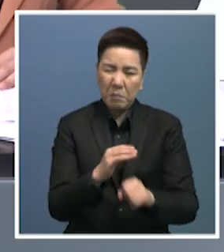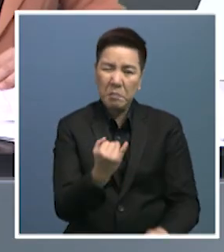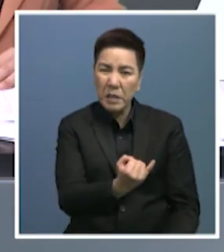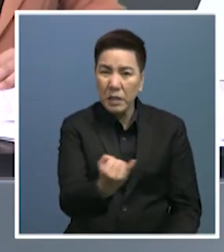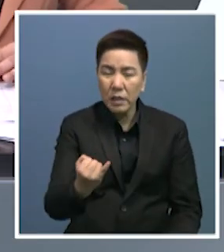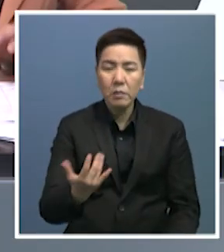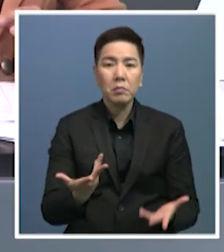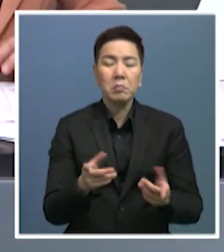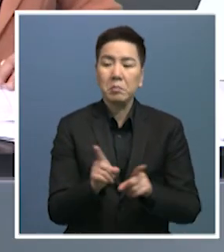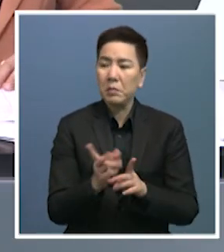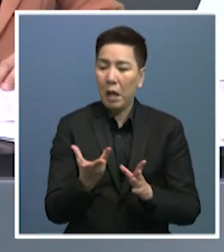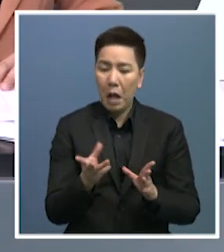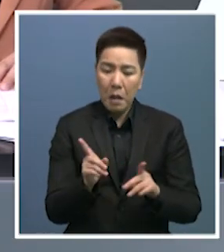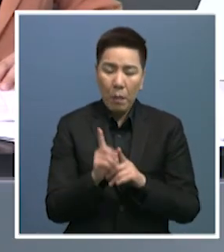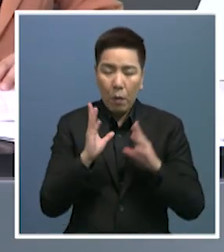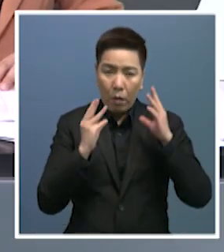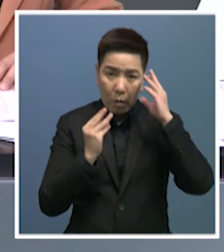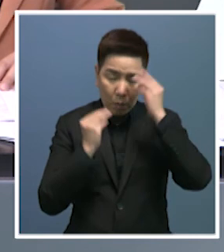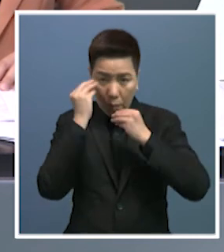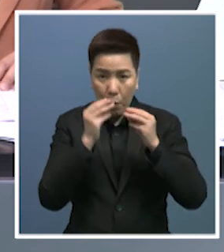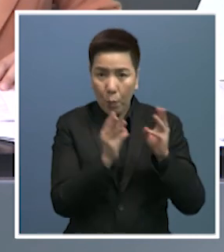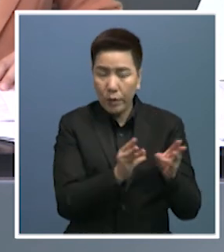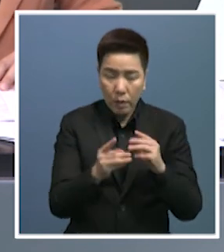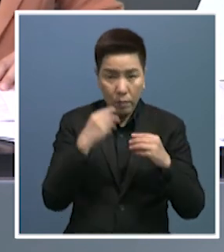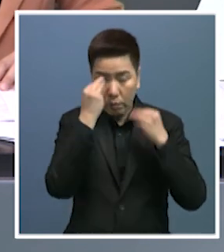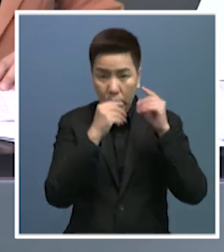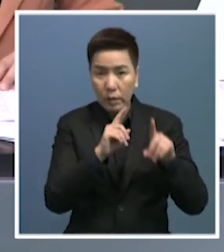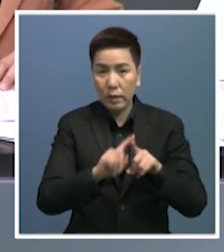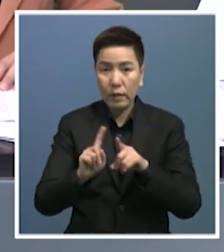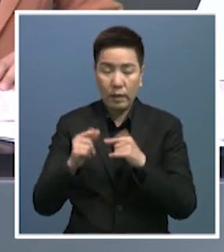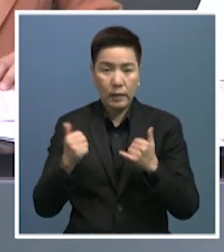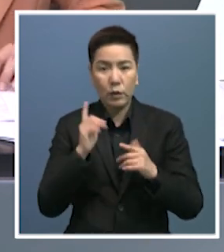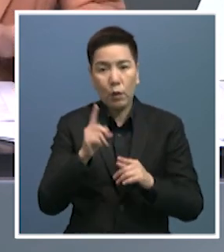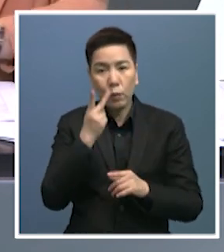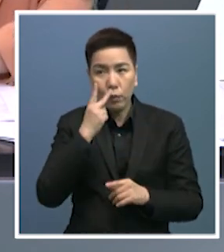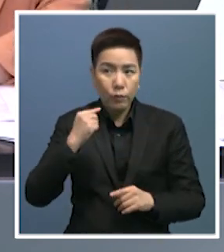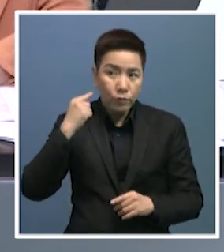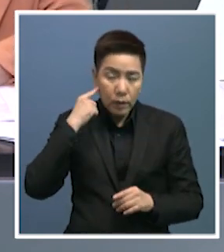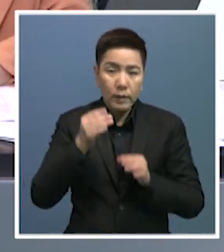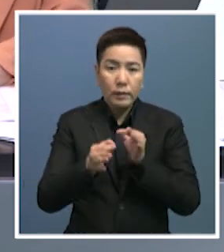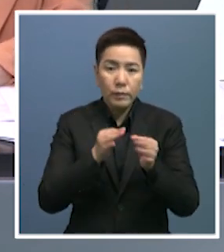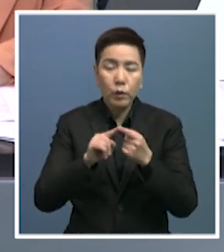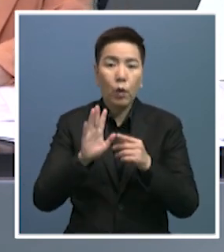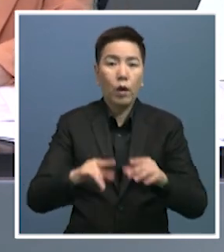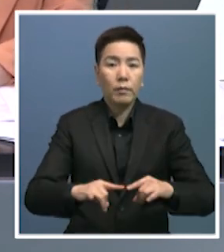นะหรือว่ามีการที่จะสร้างความสับสนในมาตรการต่างๆหรือเปล่าอันนี้ต้องติดตามกันอธิปรายไม่ไว้วางใจจากทางฝ่ายค้านกันต่อนะ